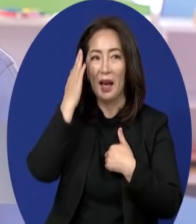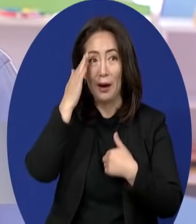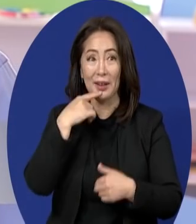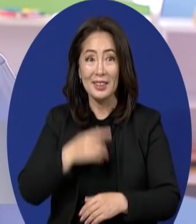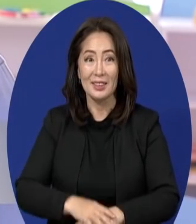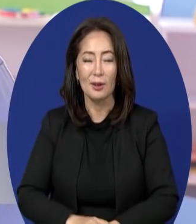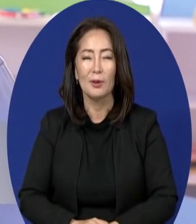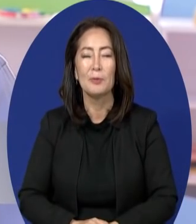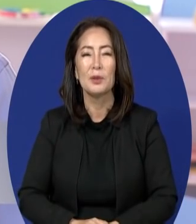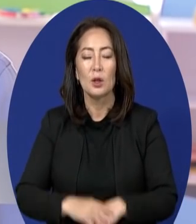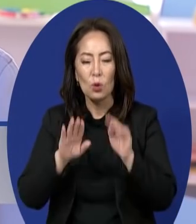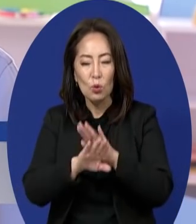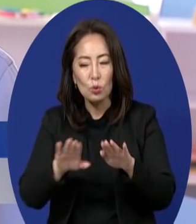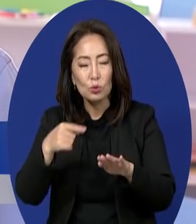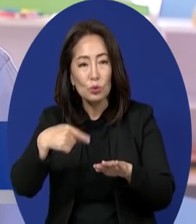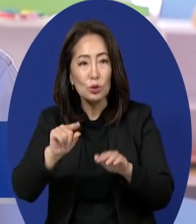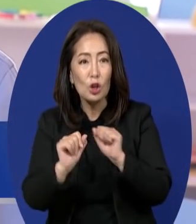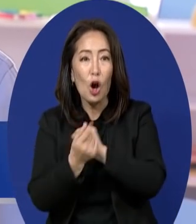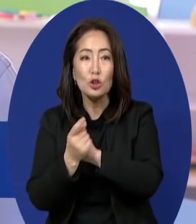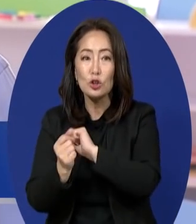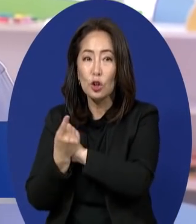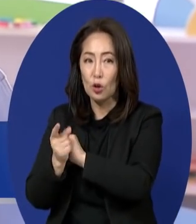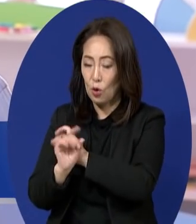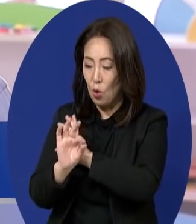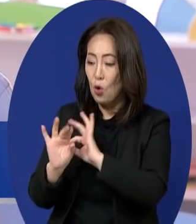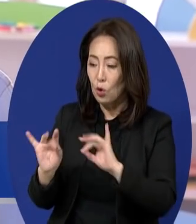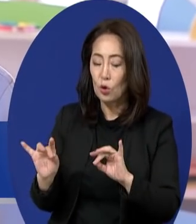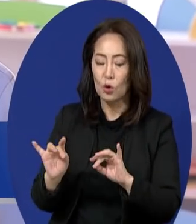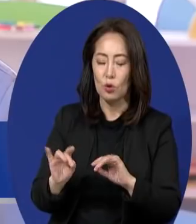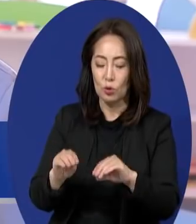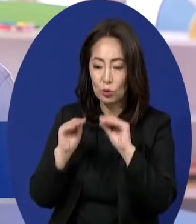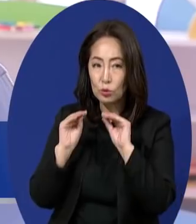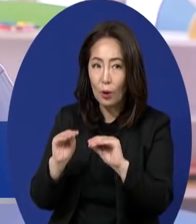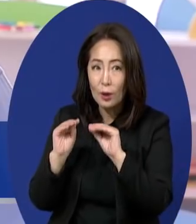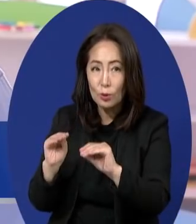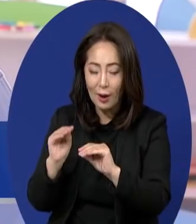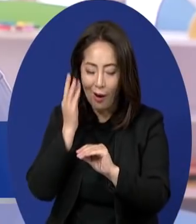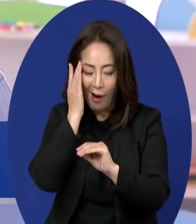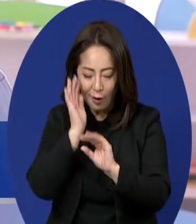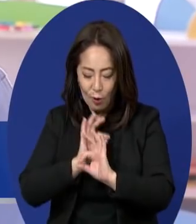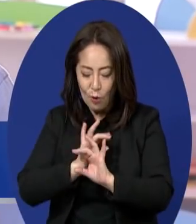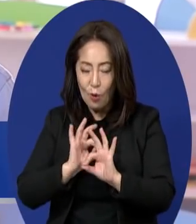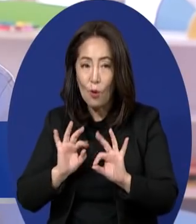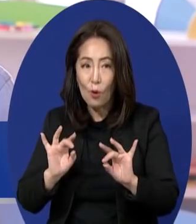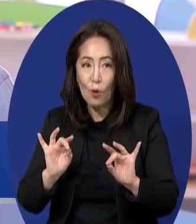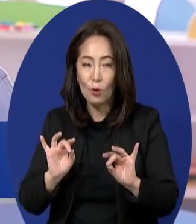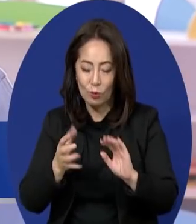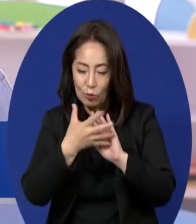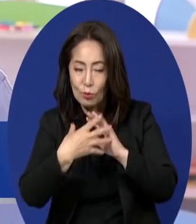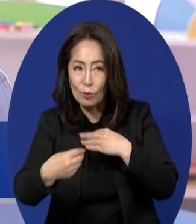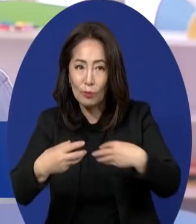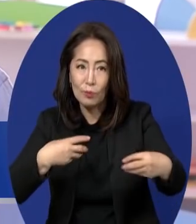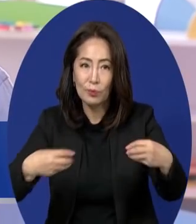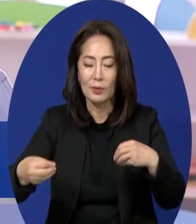Хүүхэд бүр өөр өөр онцлогтой байгаа. Тэгэхээр суралцах олон одоо арга техник гэх юм уу олон аргаар